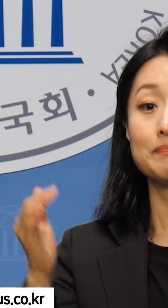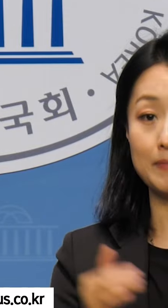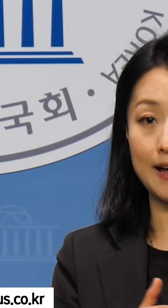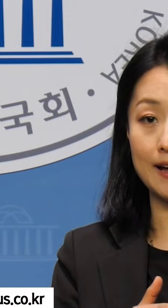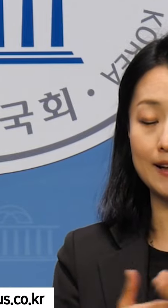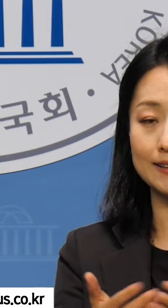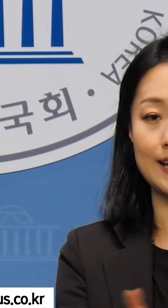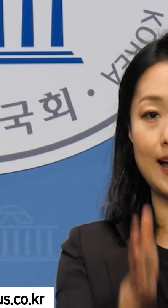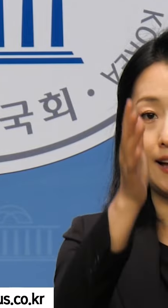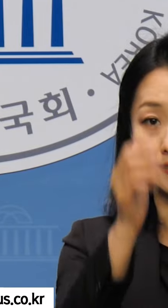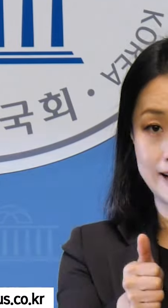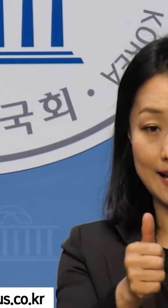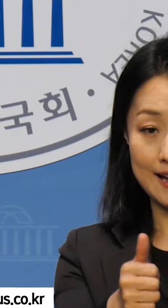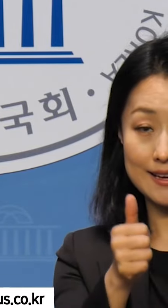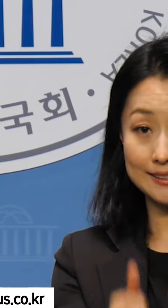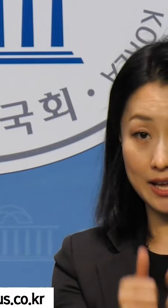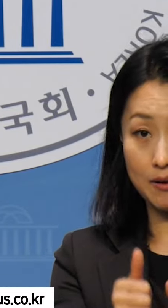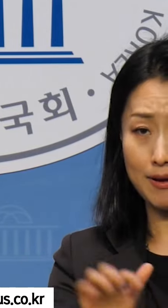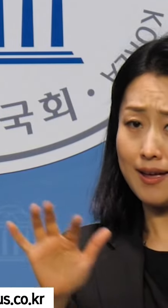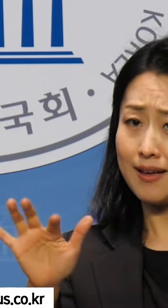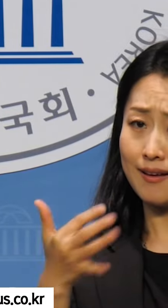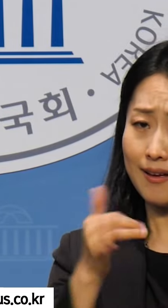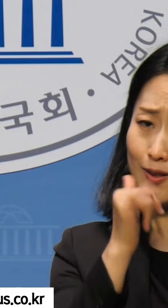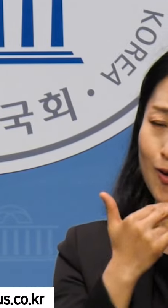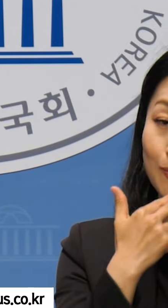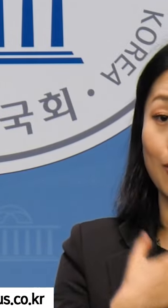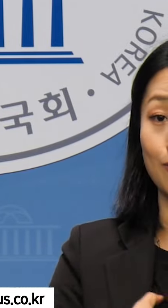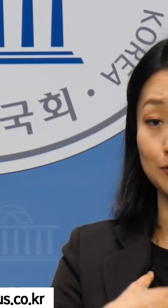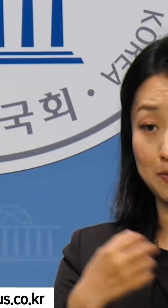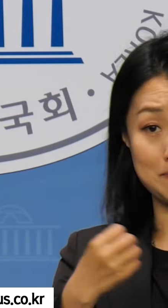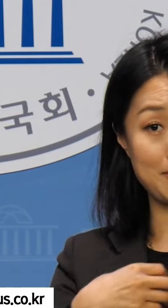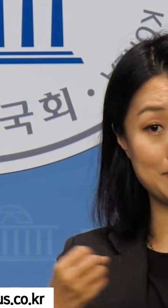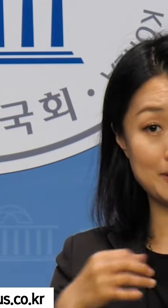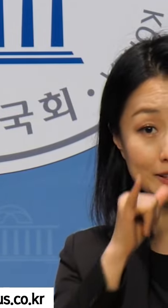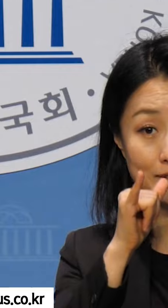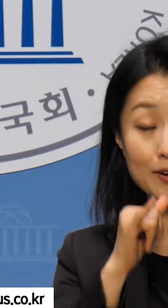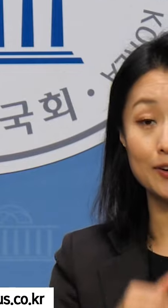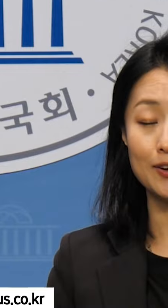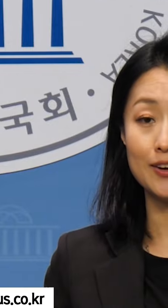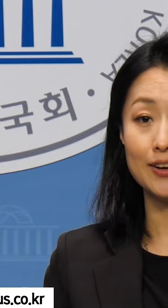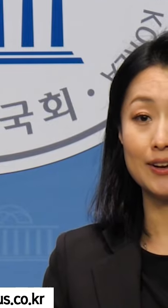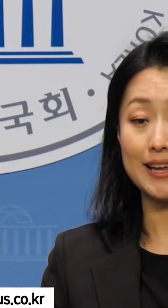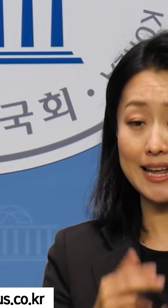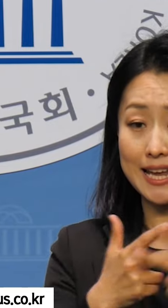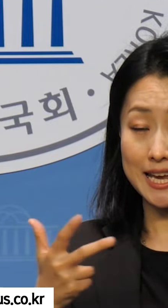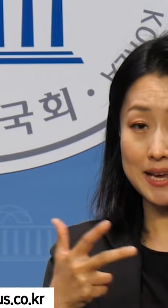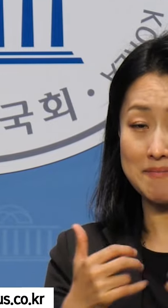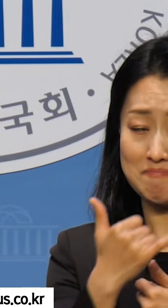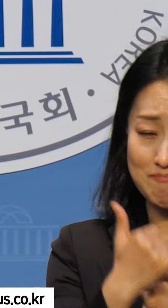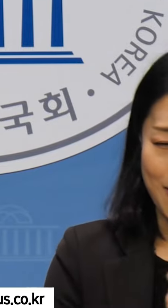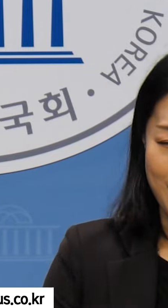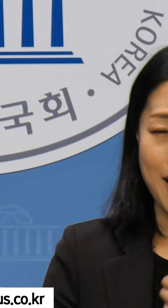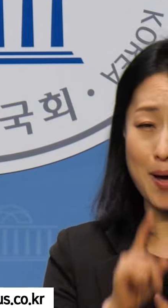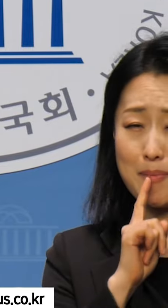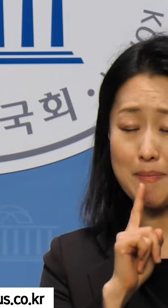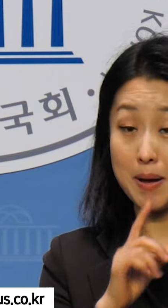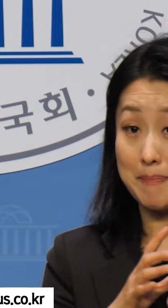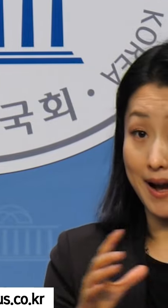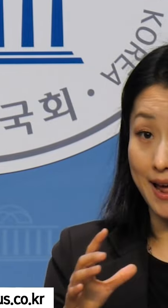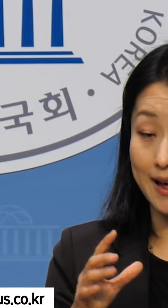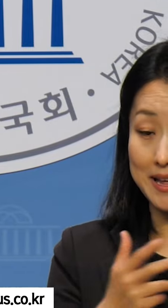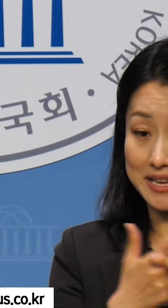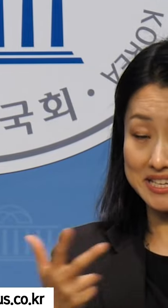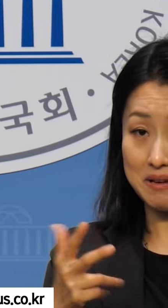이번 전당대회를 두고 흥행을 걱정하는 목소리들이 들리고 있습니다. 온통 친명일색이다, 이재명 전